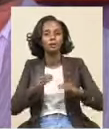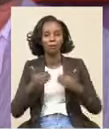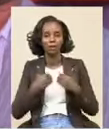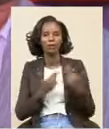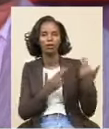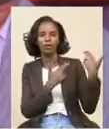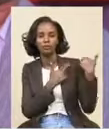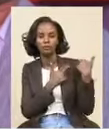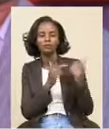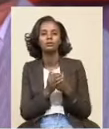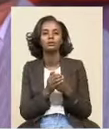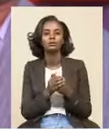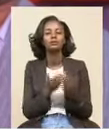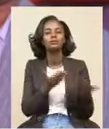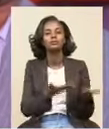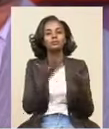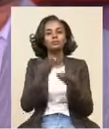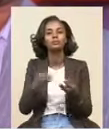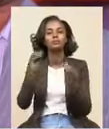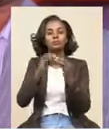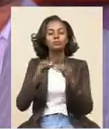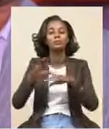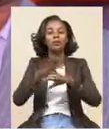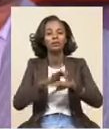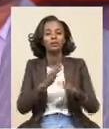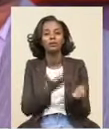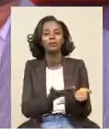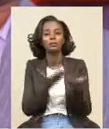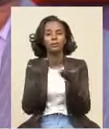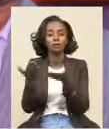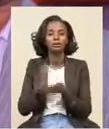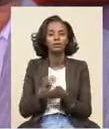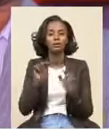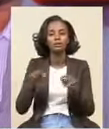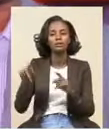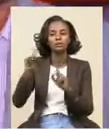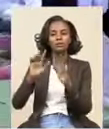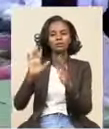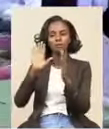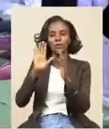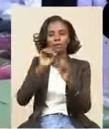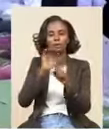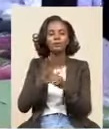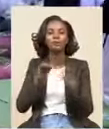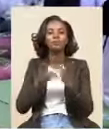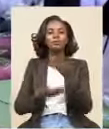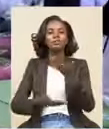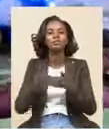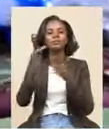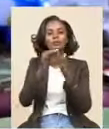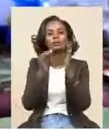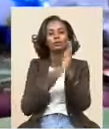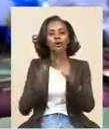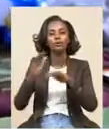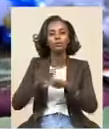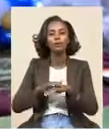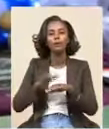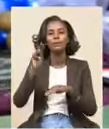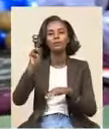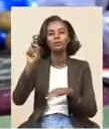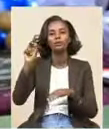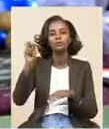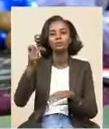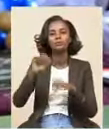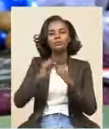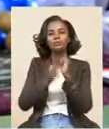ኃላፊነት ለማቅረብ ተጨማሪ መሬት ለማቅረብ በዚህ ህዝብ ፊት ቃል ገባለሁ። በርክብክብ ስነ ስርዓቱ ላይም የመቄዶንያ